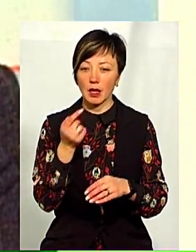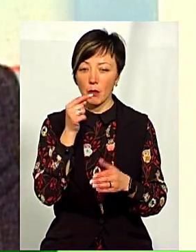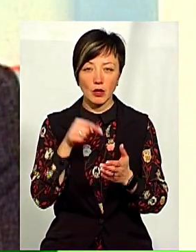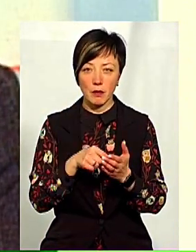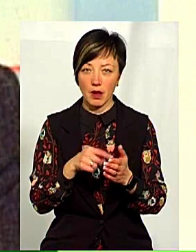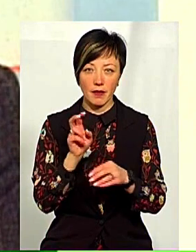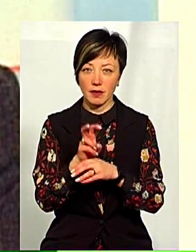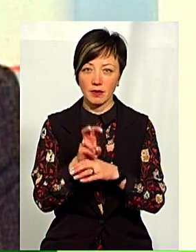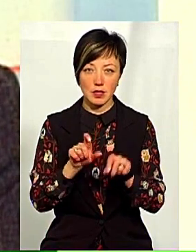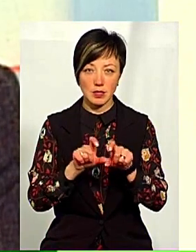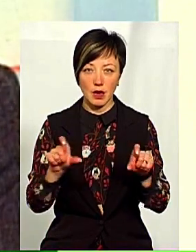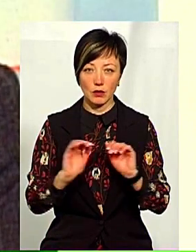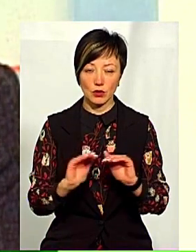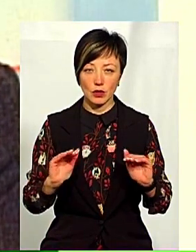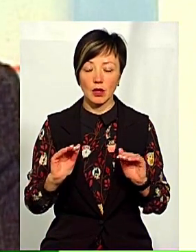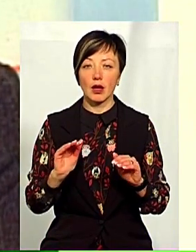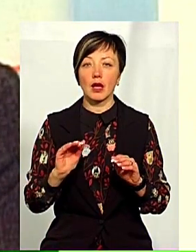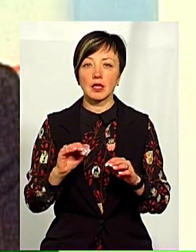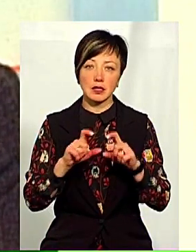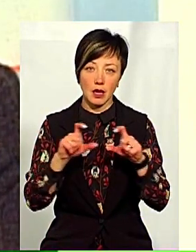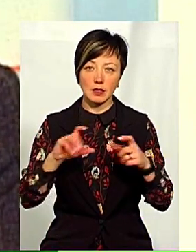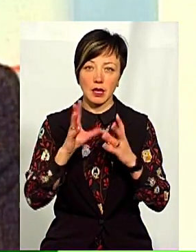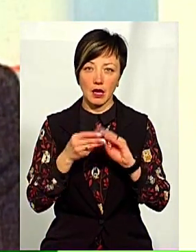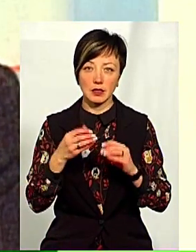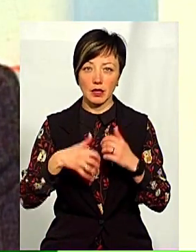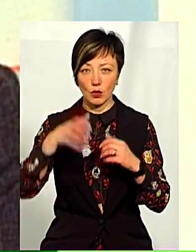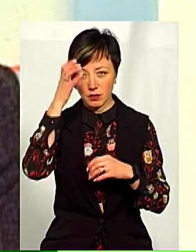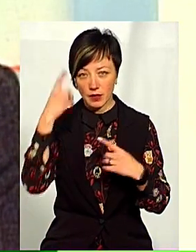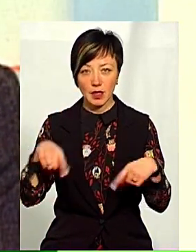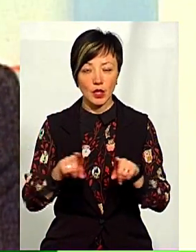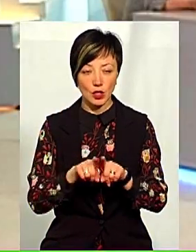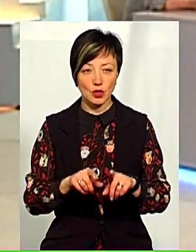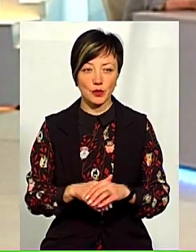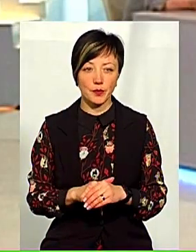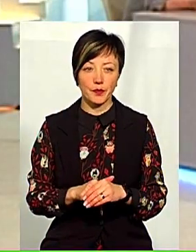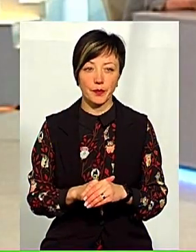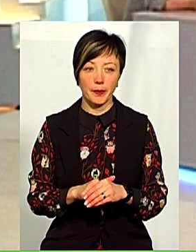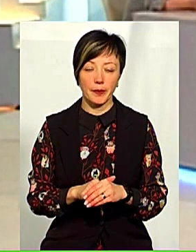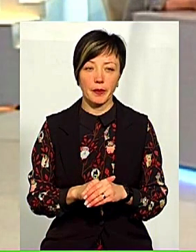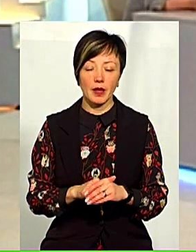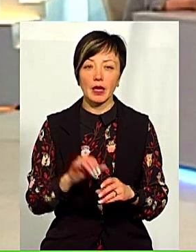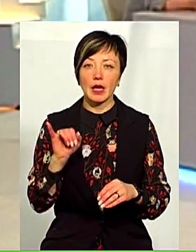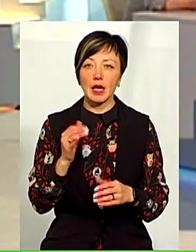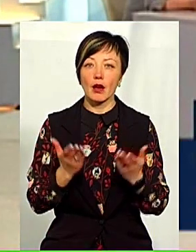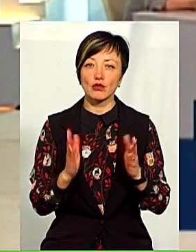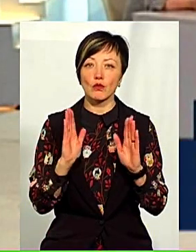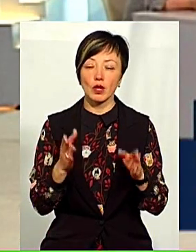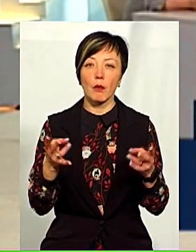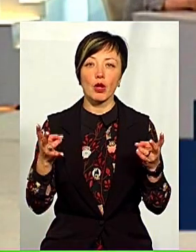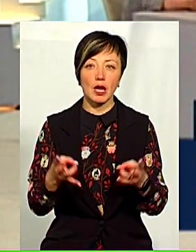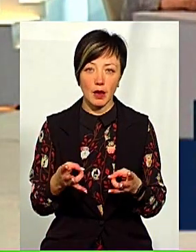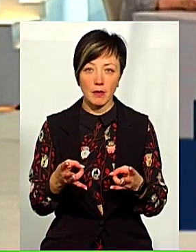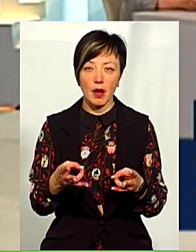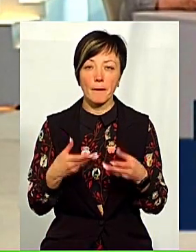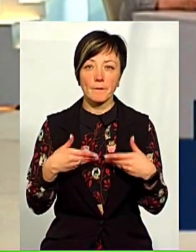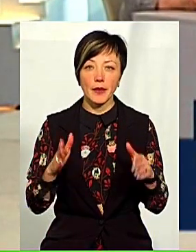потрапляла, не відвідувала заклад дошкільної освіти. І, звичайно, закладах загальної середньої освіти теж. Ось. І ну, якщо буде потреба,